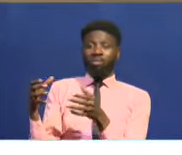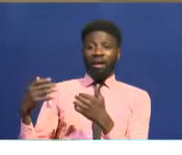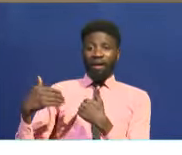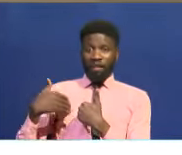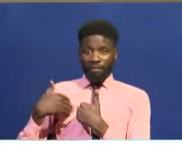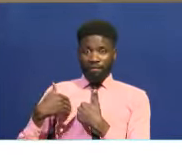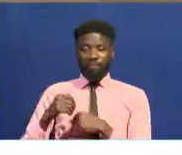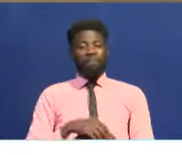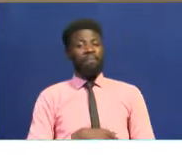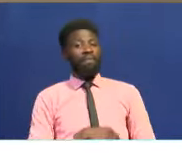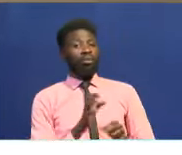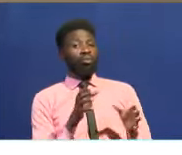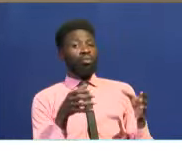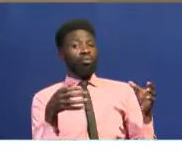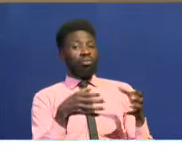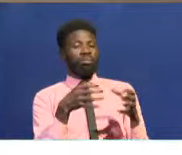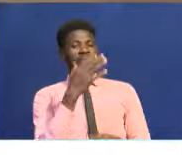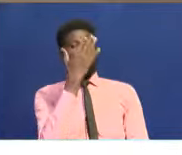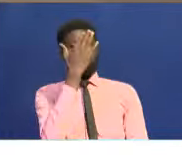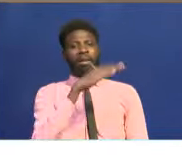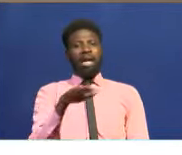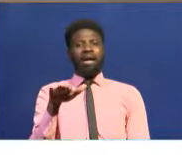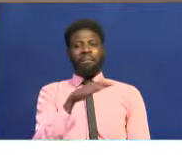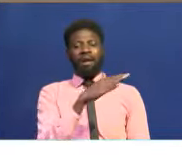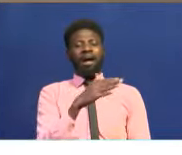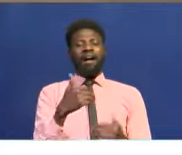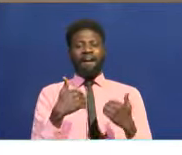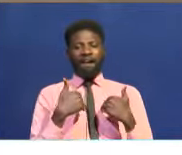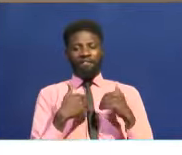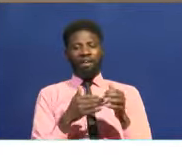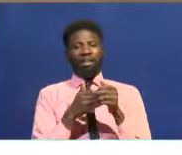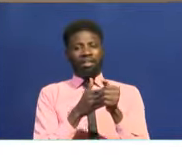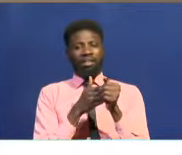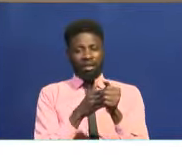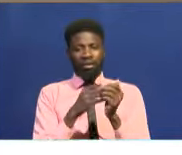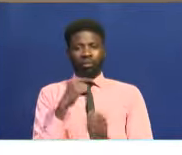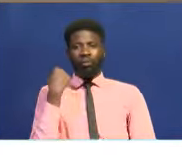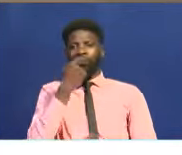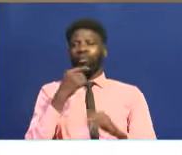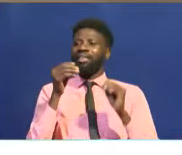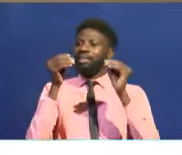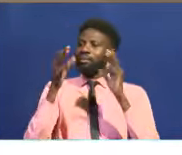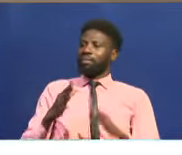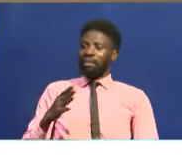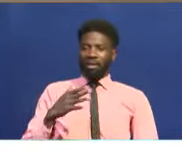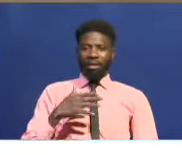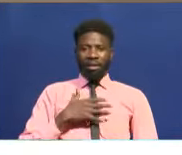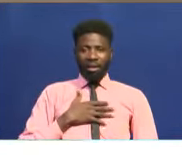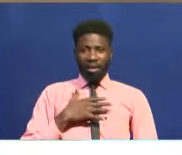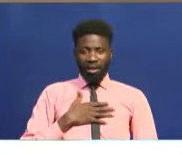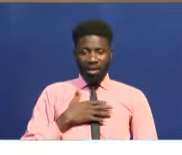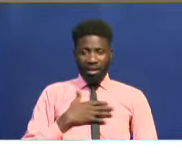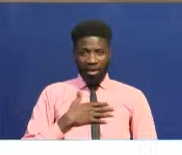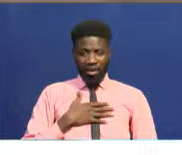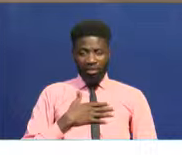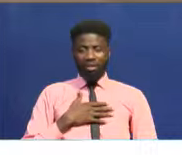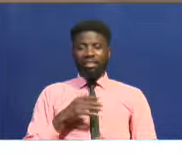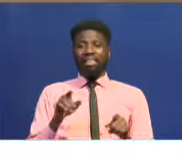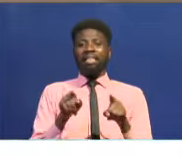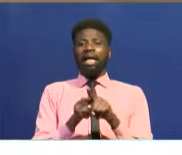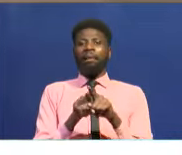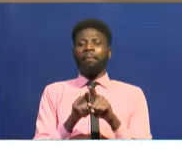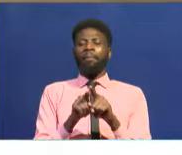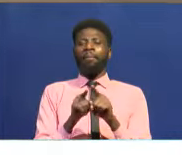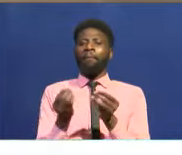kuna legislature ambayo inaongozwa na speakers wetu na wakuu wa majority ambao wako